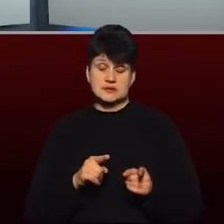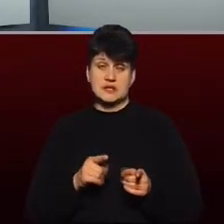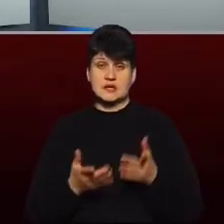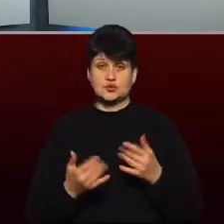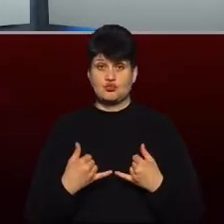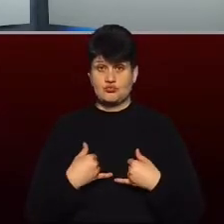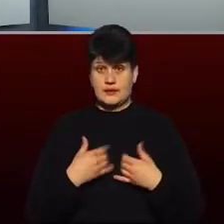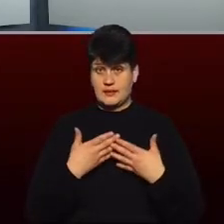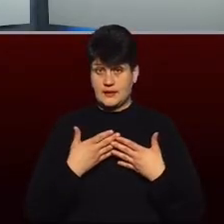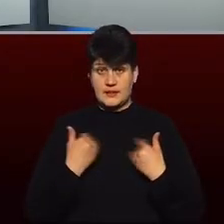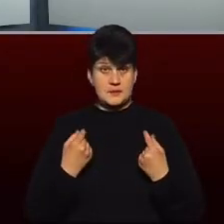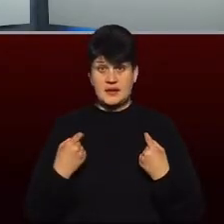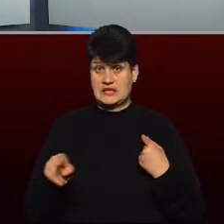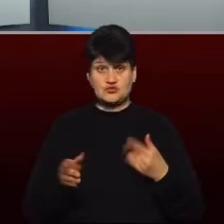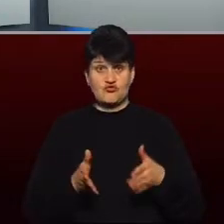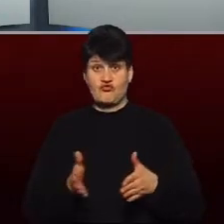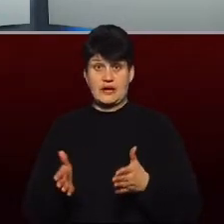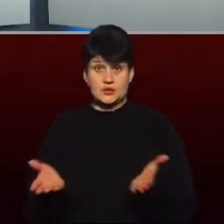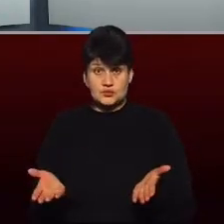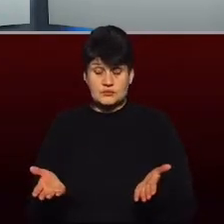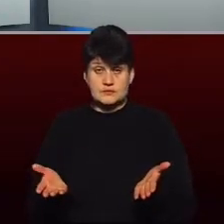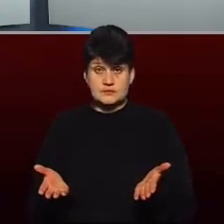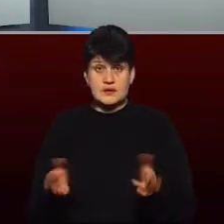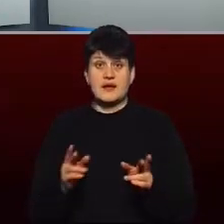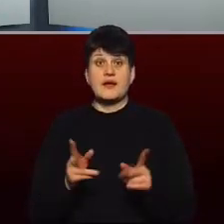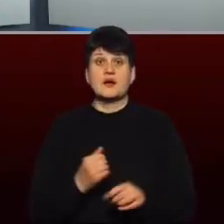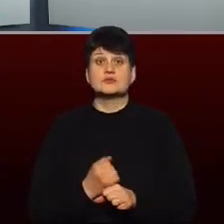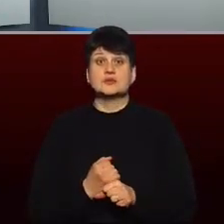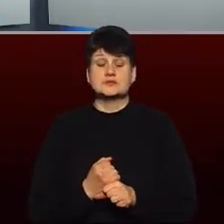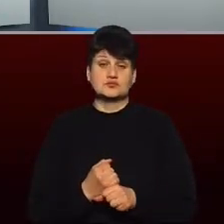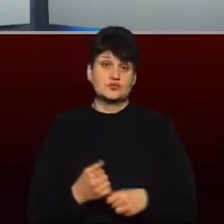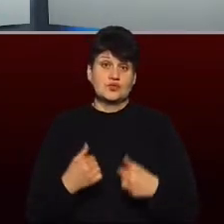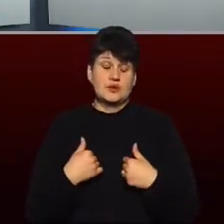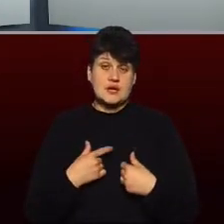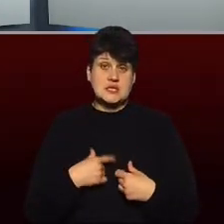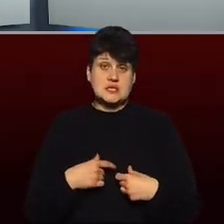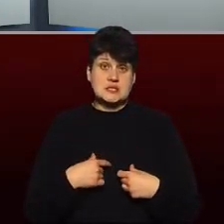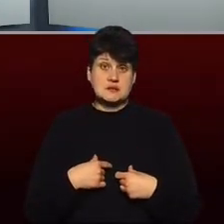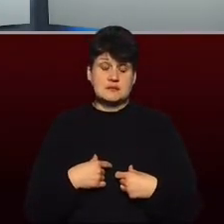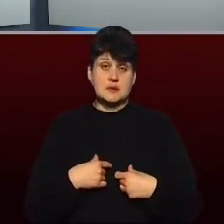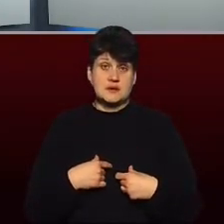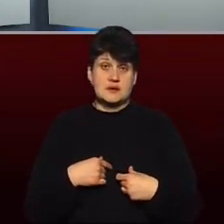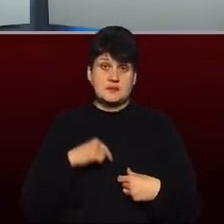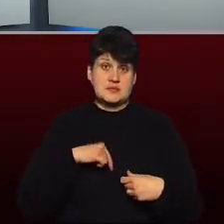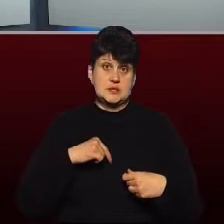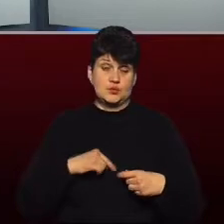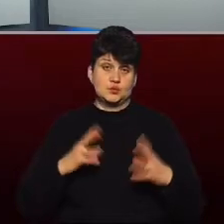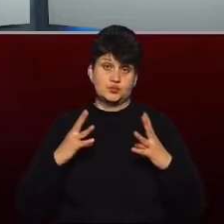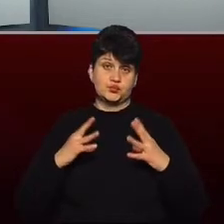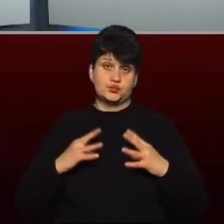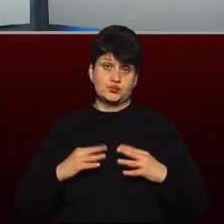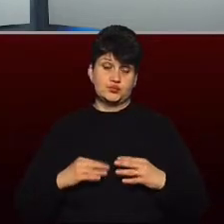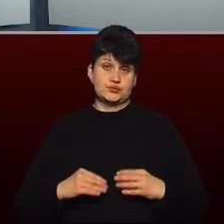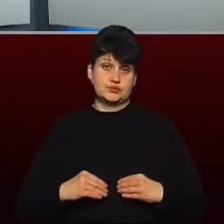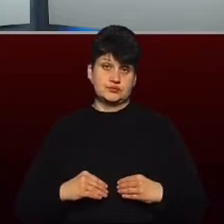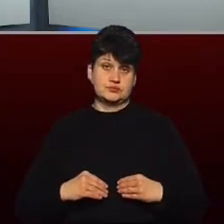немає альтернативи, якоїсь, так, як діяти, то я себе таким принаймні чином психологічно так